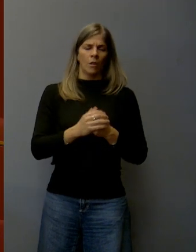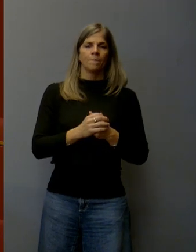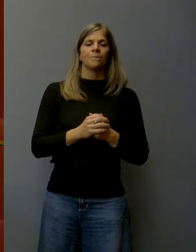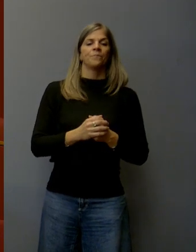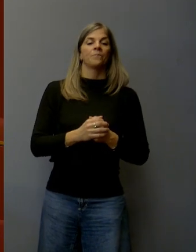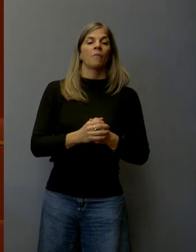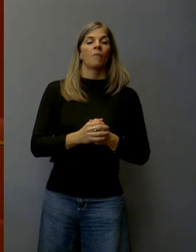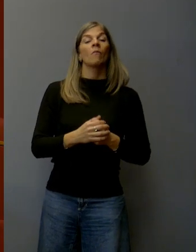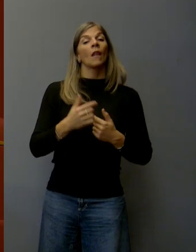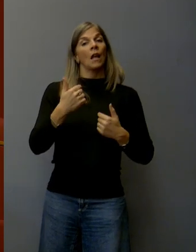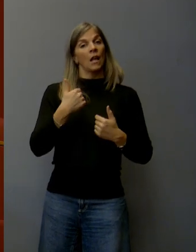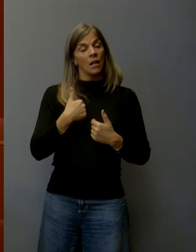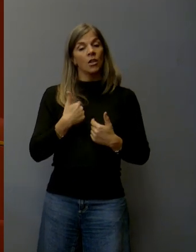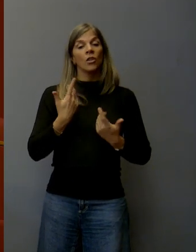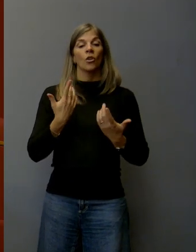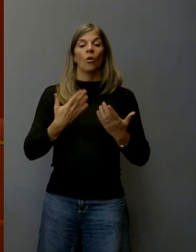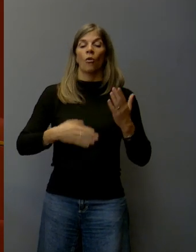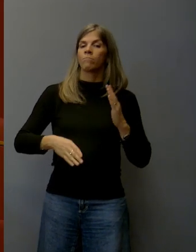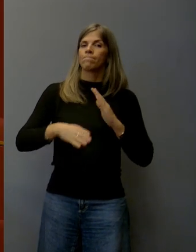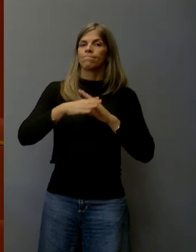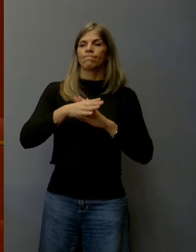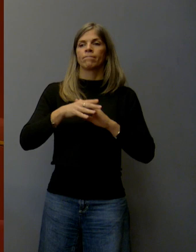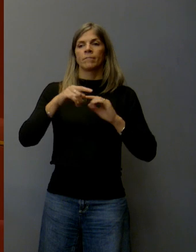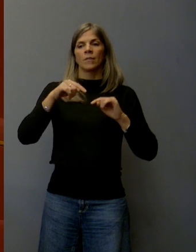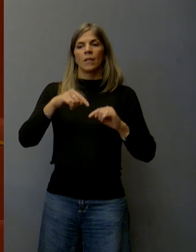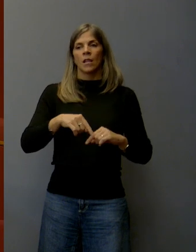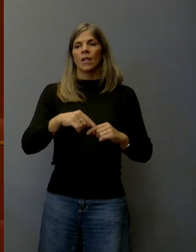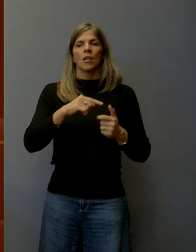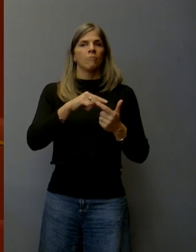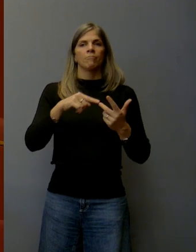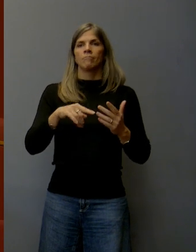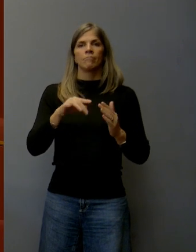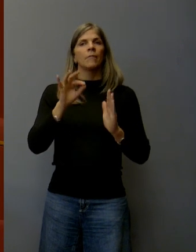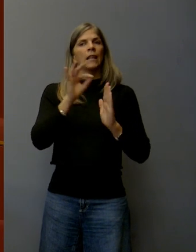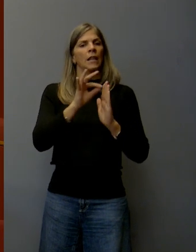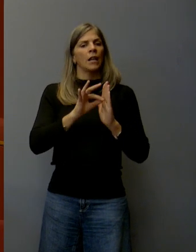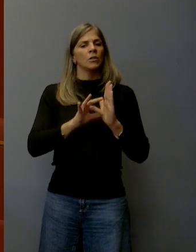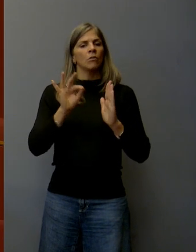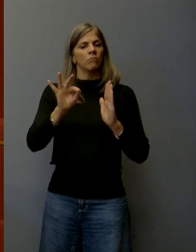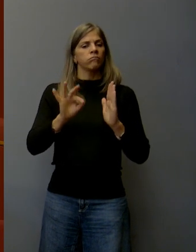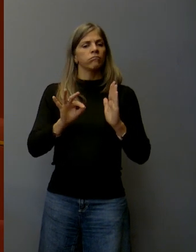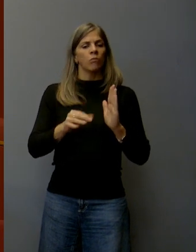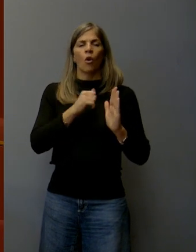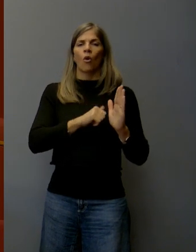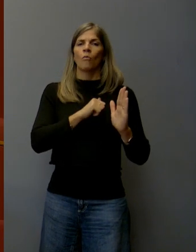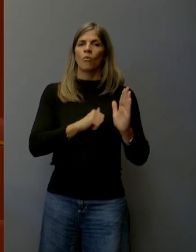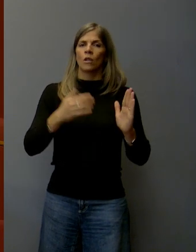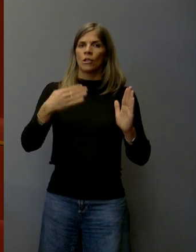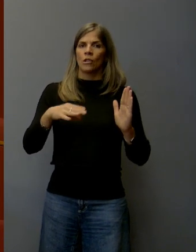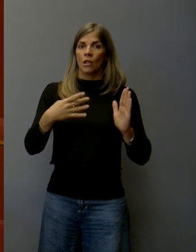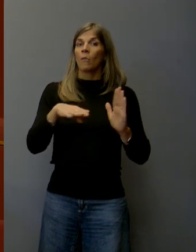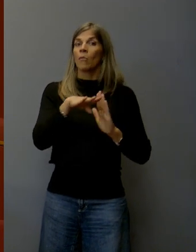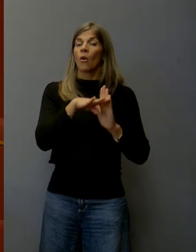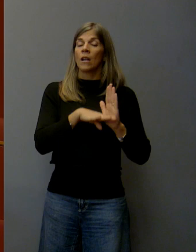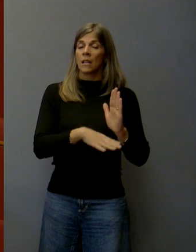io in particolare Io su questi ma tutti siamo partiti a quelle che sono le indicazioni che comune di Genova dato Quindi sostanzialmente le linee